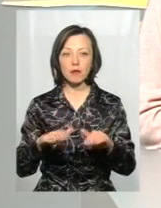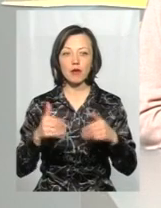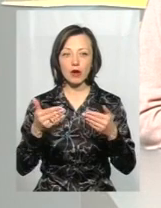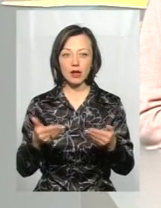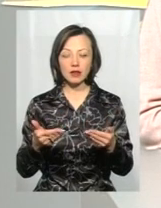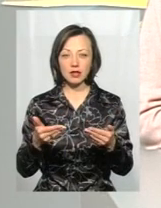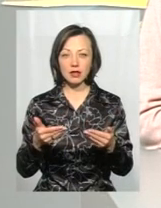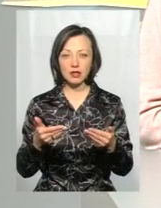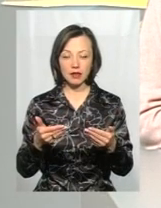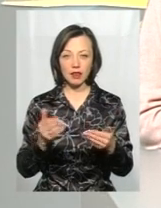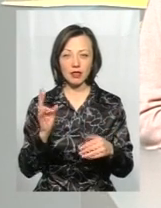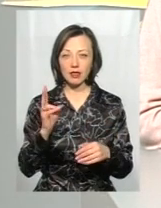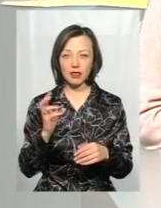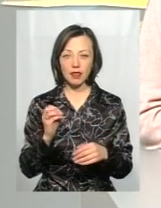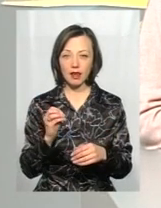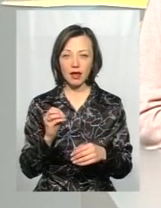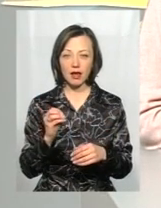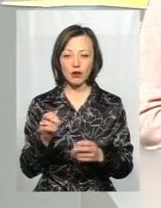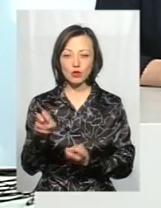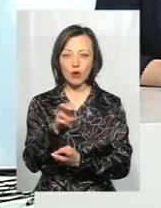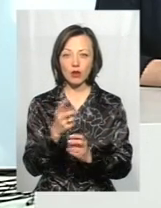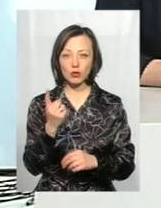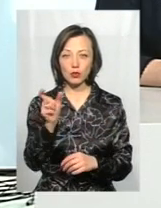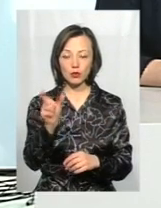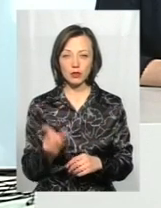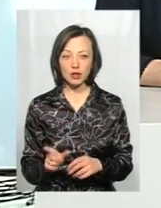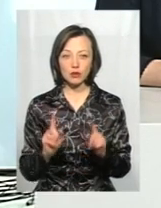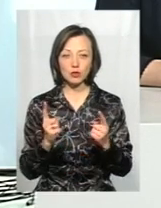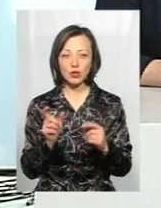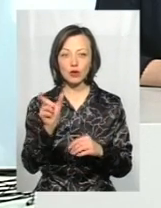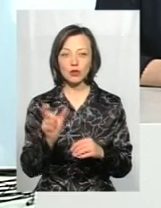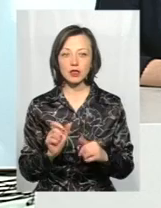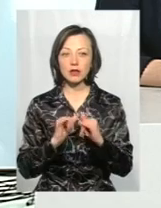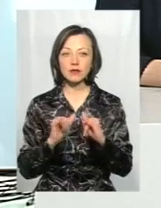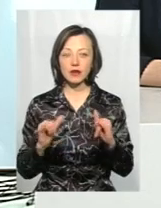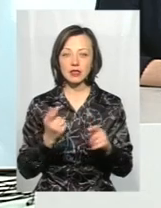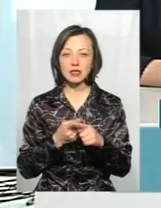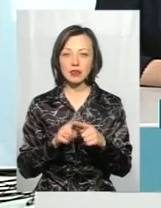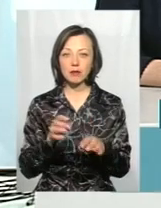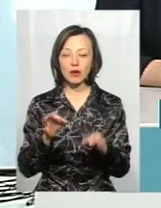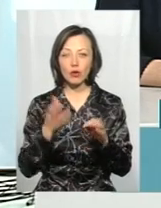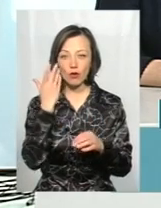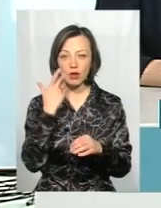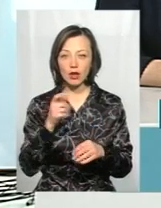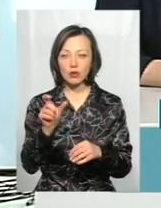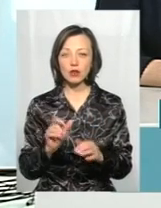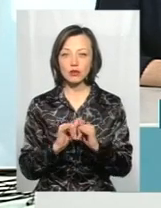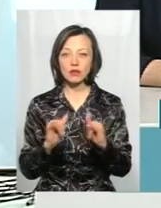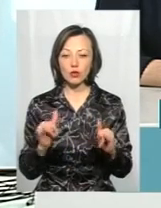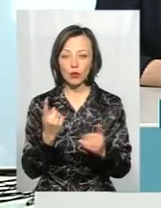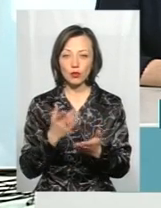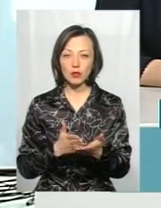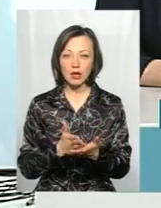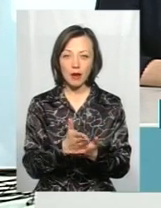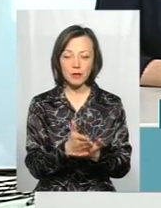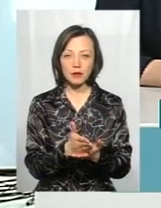таки не наймати і шукати одну людину, тому що людина розвивається, і це природньо. Коли людина розвивається в якомусь напрямку,